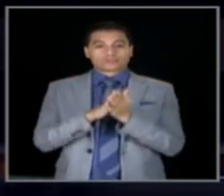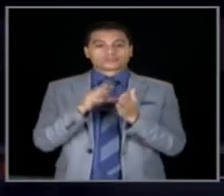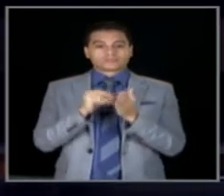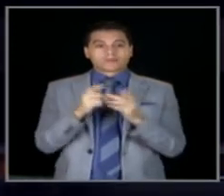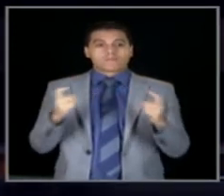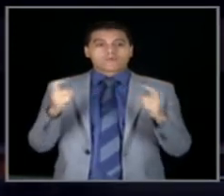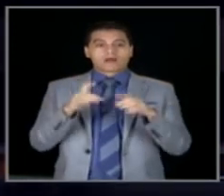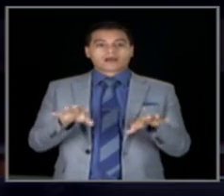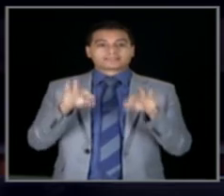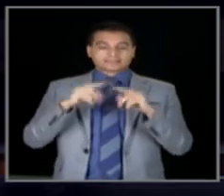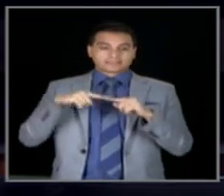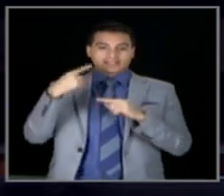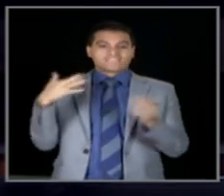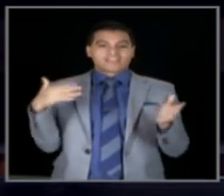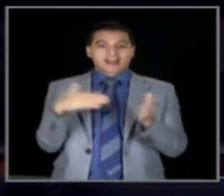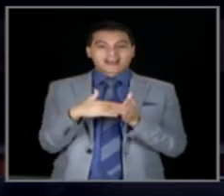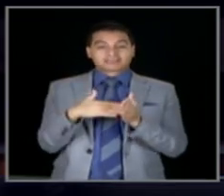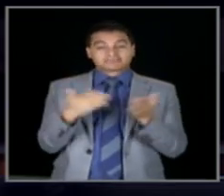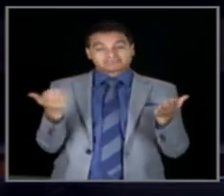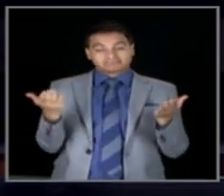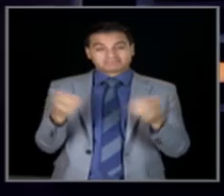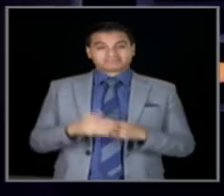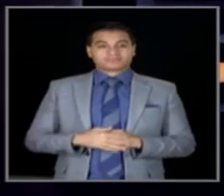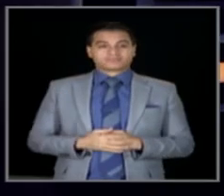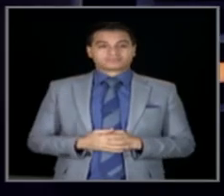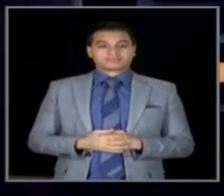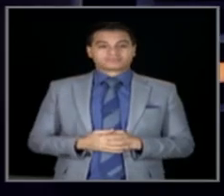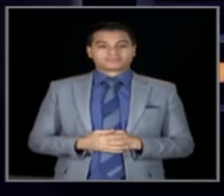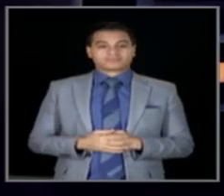برضه، ونبتدي الفقرة الأخيرة من نقطة البداية يا رب. ودلوقتي